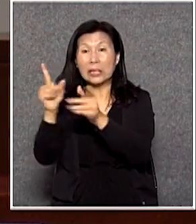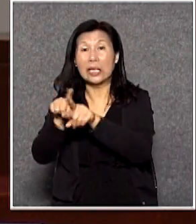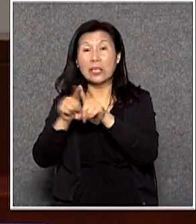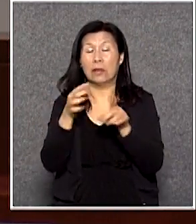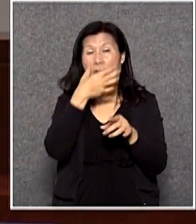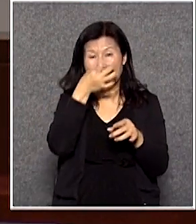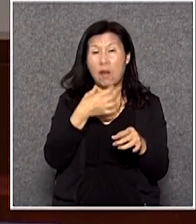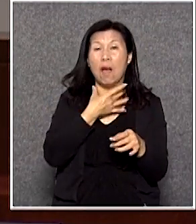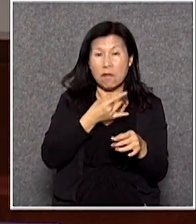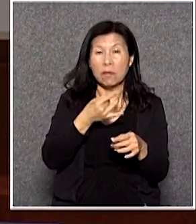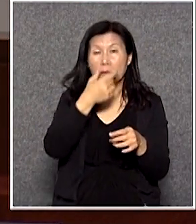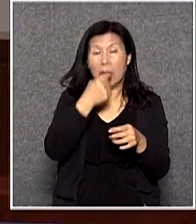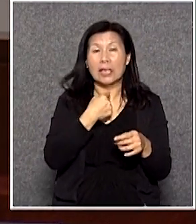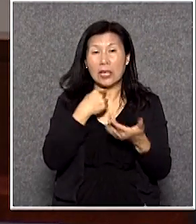了